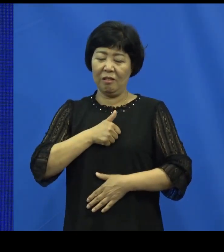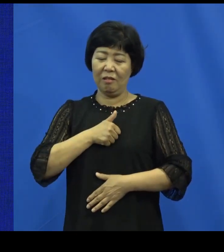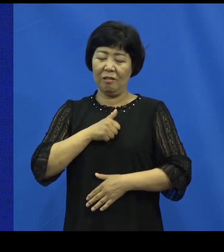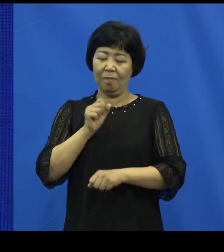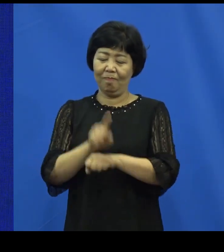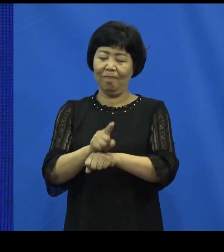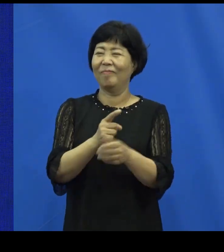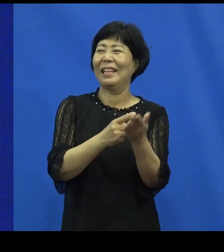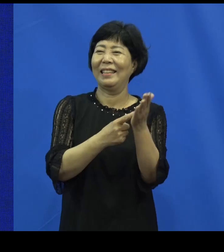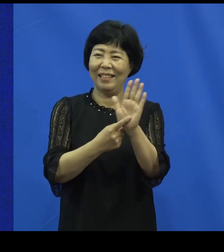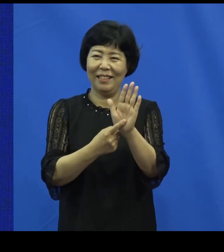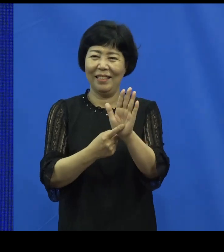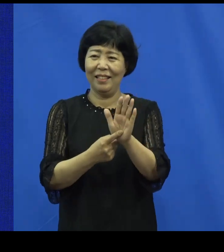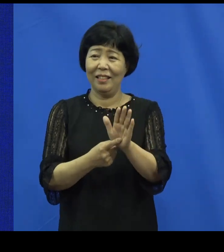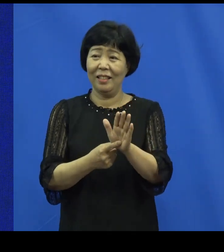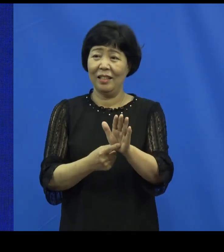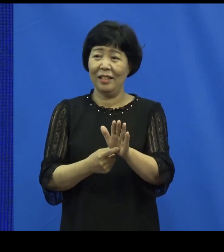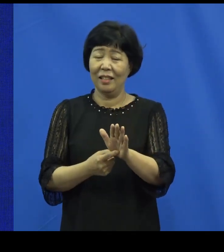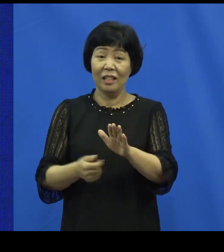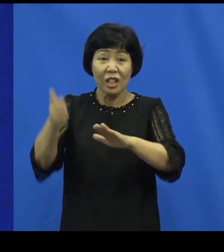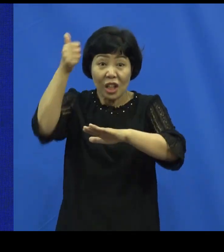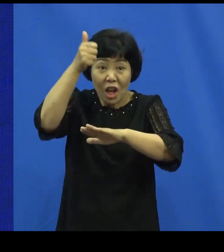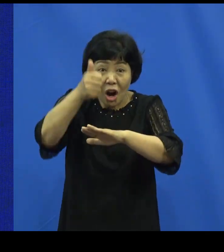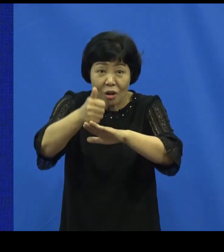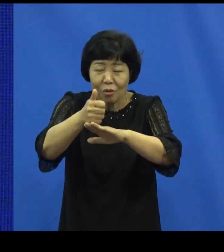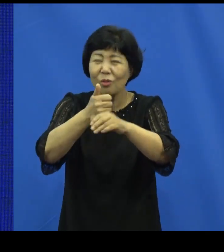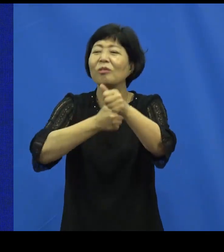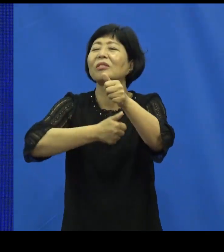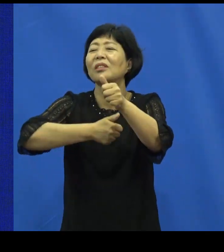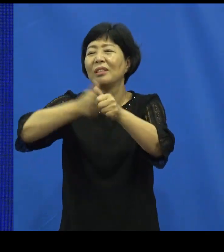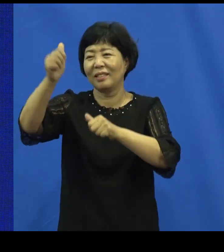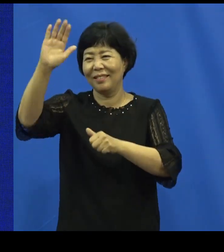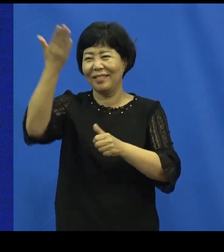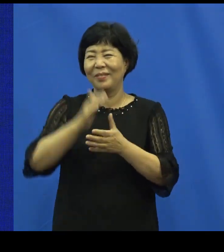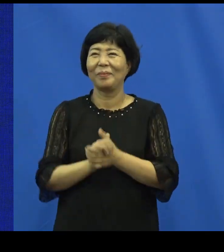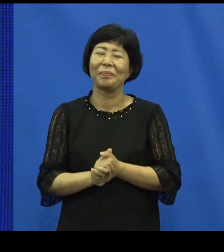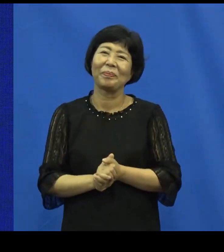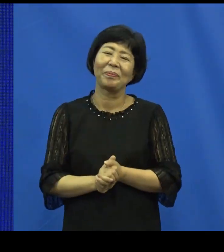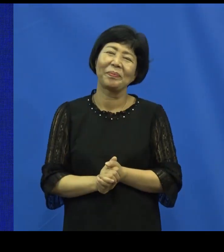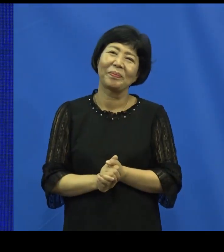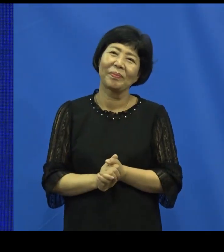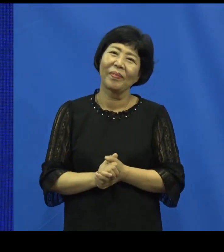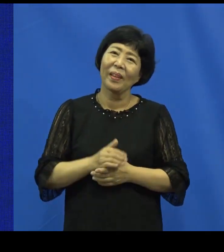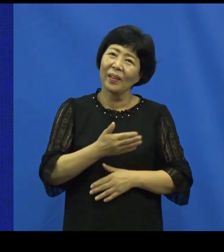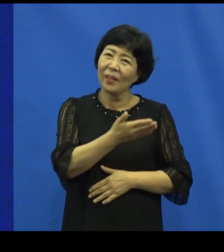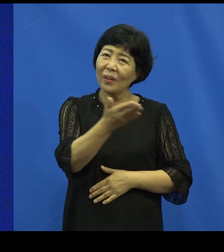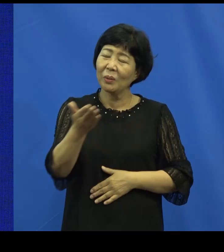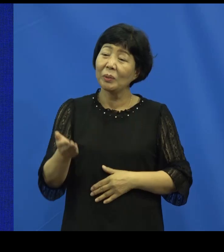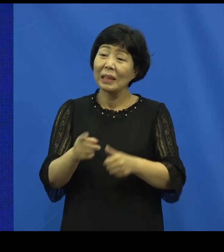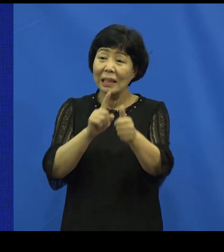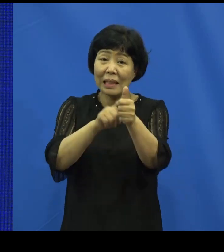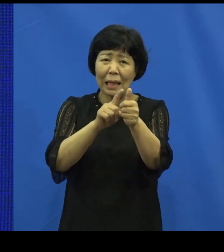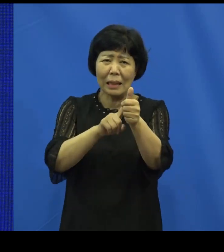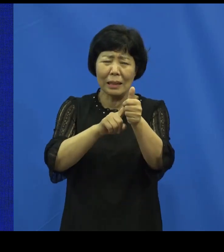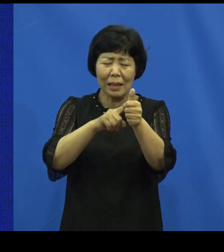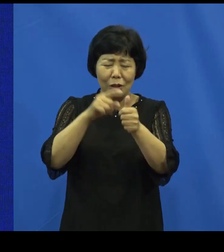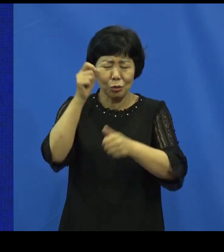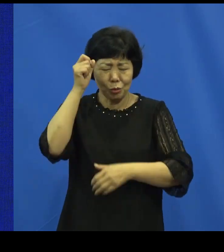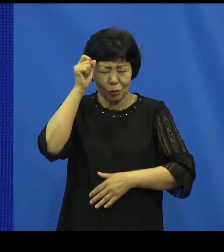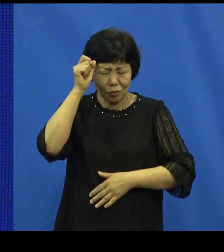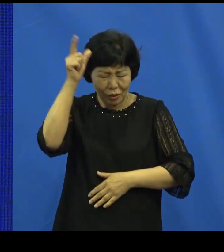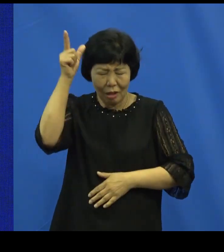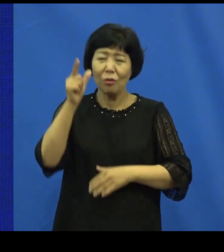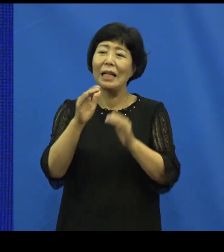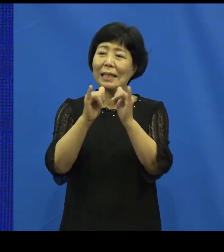그들이 승리할 줄로 믿습니다. 자, 여러분, 이럴 때 어떤 일이 일어나요? 여러분, 다니엘은 탁월한